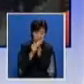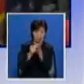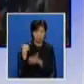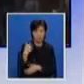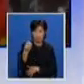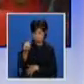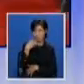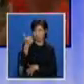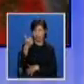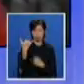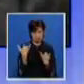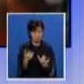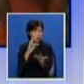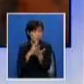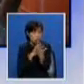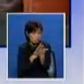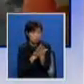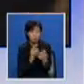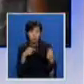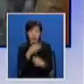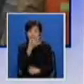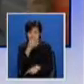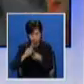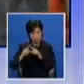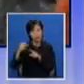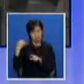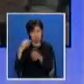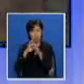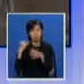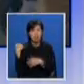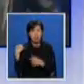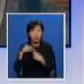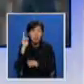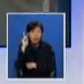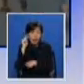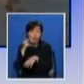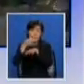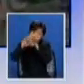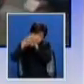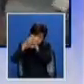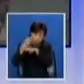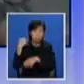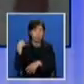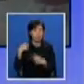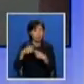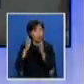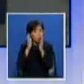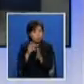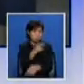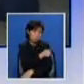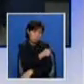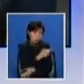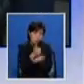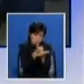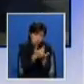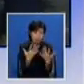พขณะนี้น่าเป็นห่วงครับไม่ว่าจะเป็นกรณีของผู้สื่อข่าวไม่ว่าจะเป็นกรณีของเจ้าหน้าที่กู้ภัยเจ้าหน้าที่ทางด้านสาธารณสุขนะ